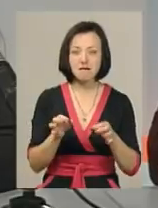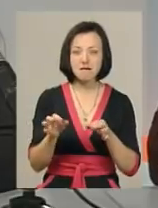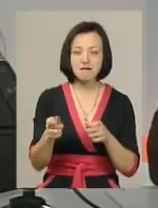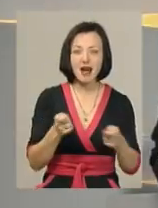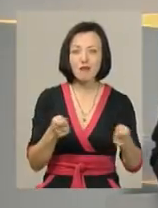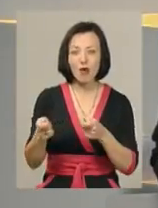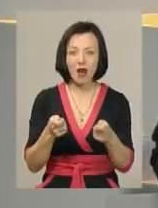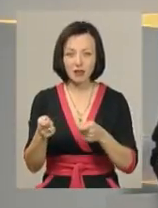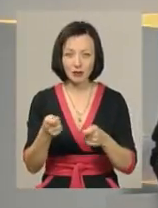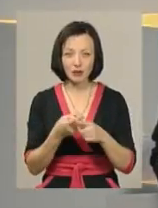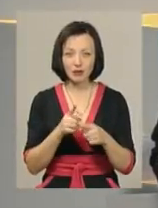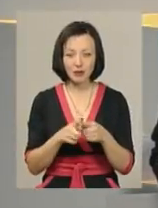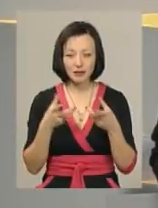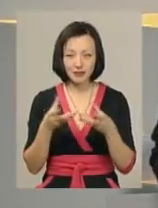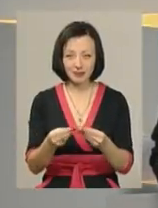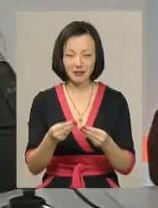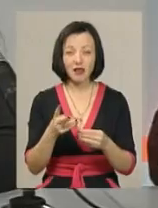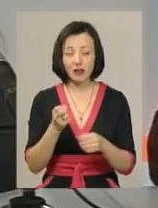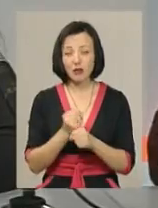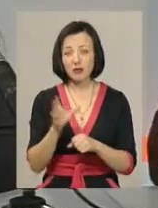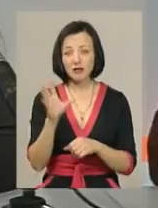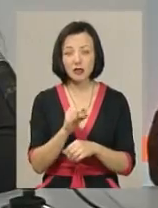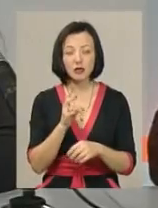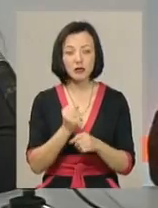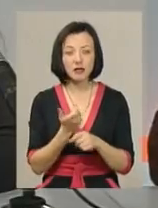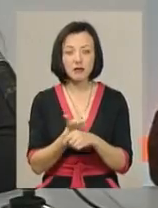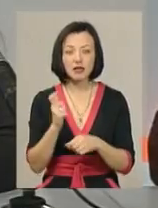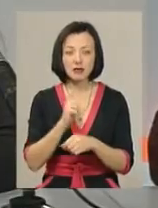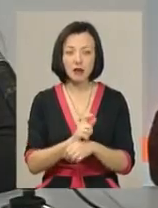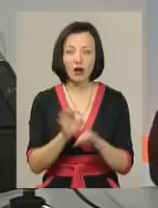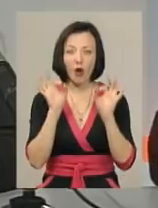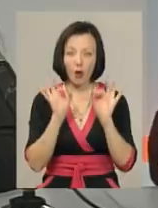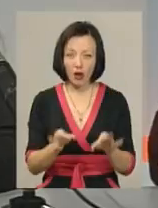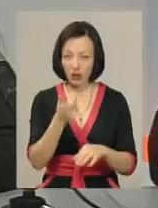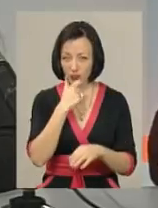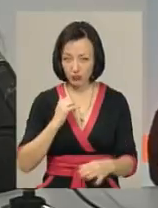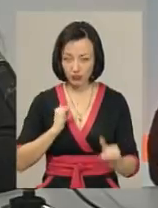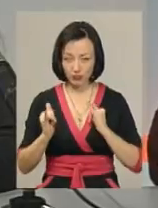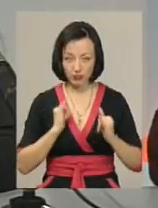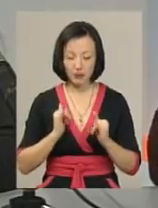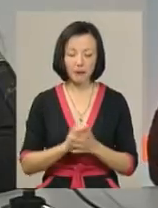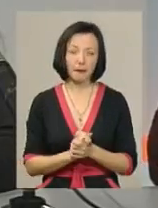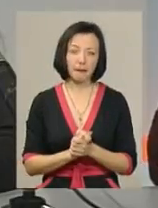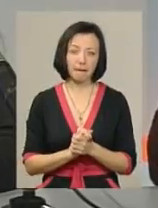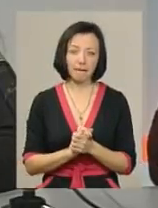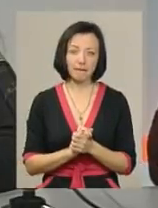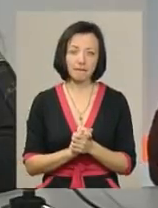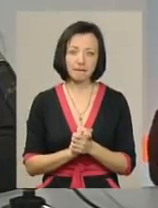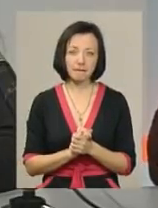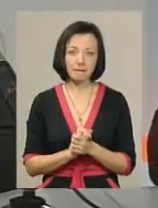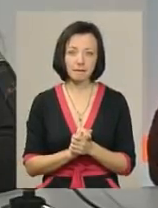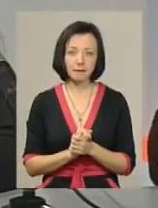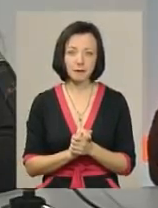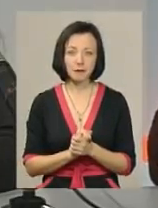до неї вдаємося на жаль на жаль ми вдаємося Але звичайно потрібно робити це максимально коректно і толерантно тобто